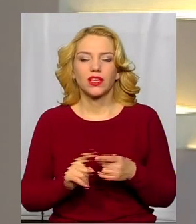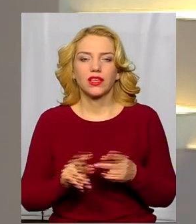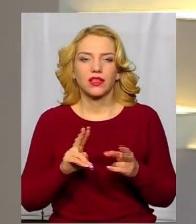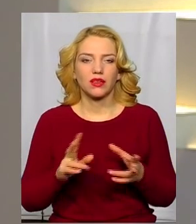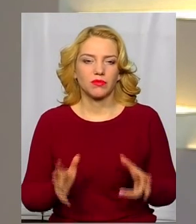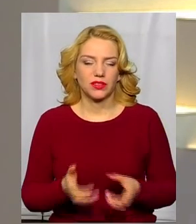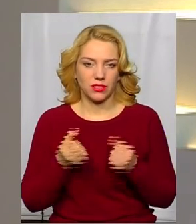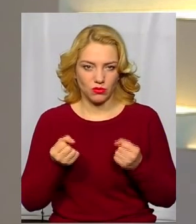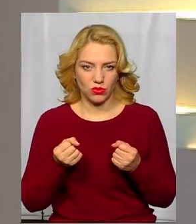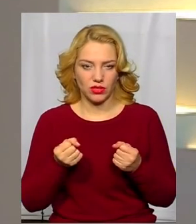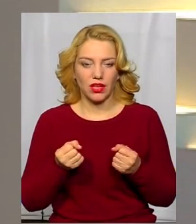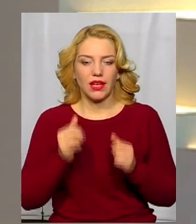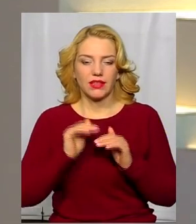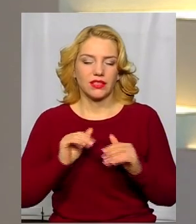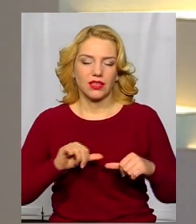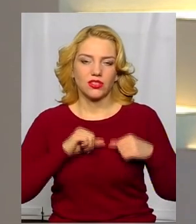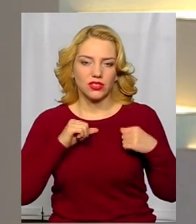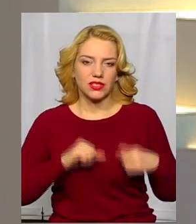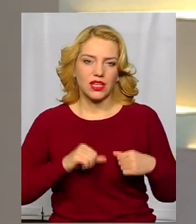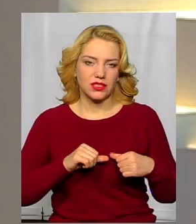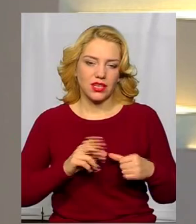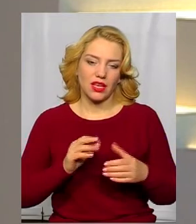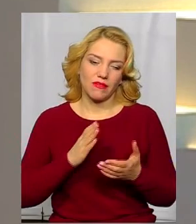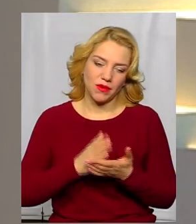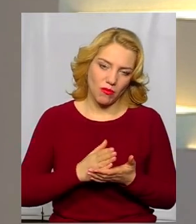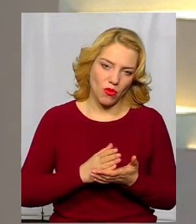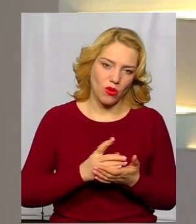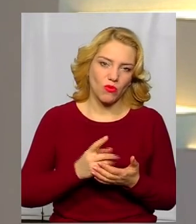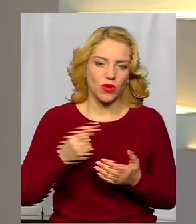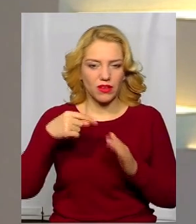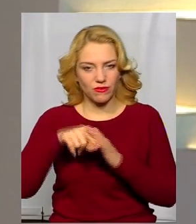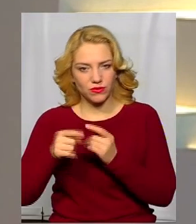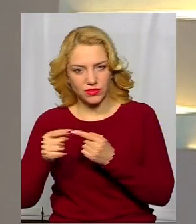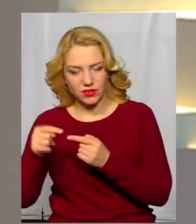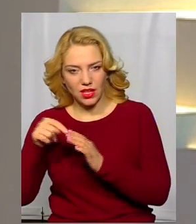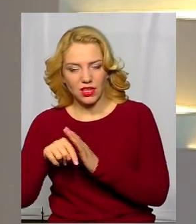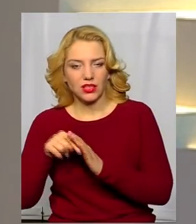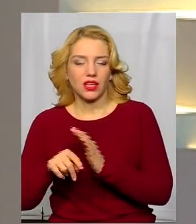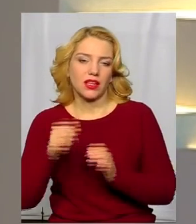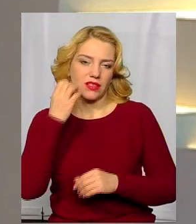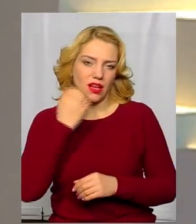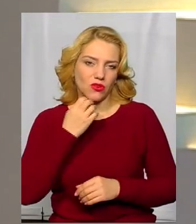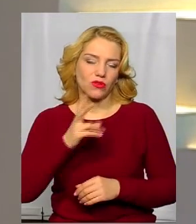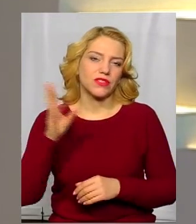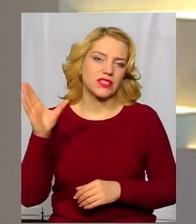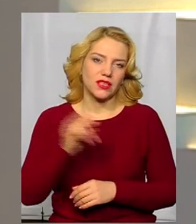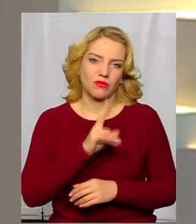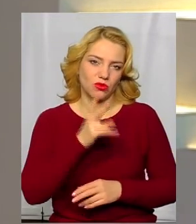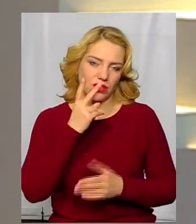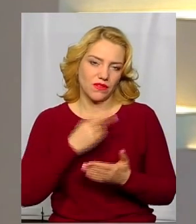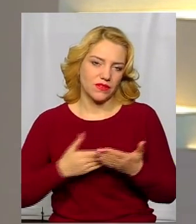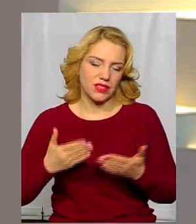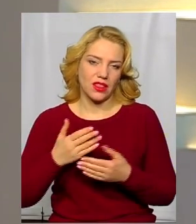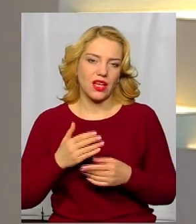як підтримують дитячі серця і в прямому, і дещо в переносному значенні. Отож, дякую всім, хто дивився, і всім, хто